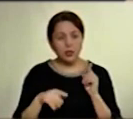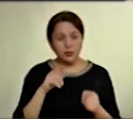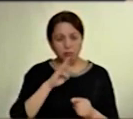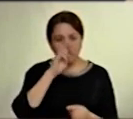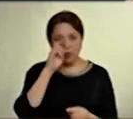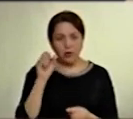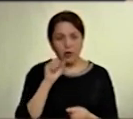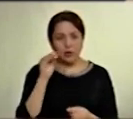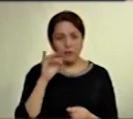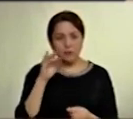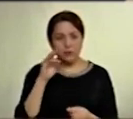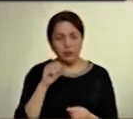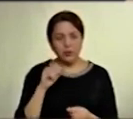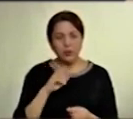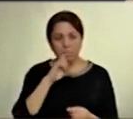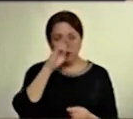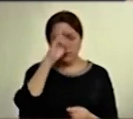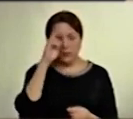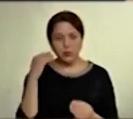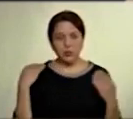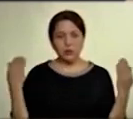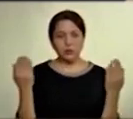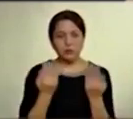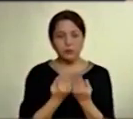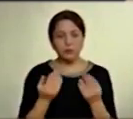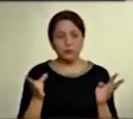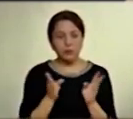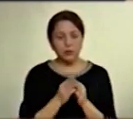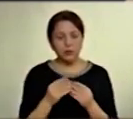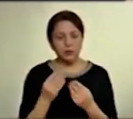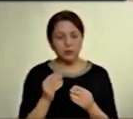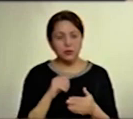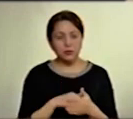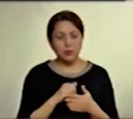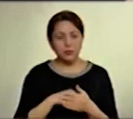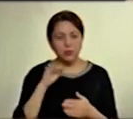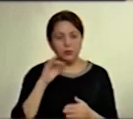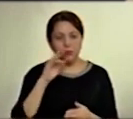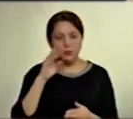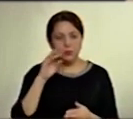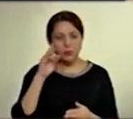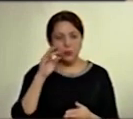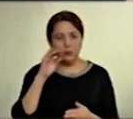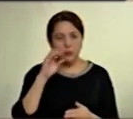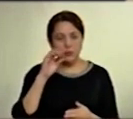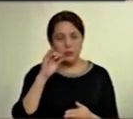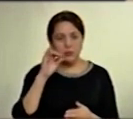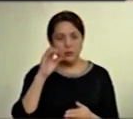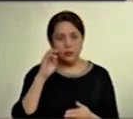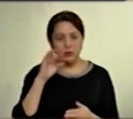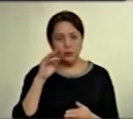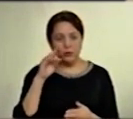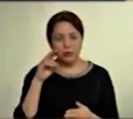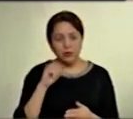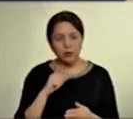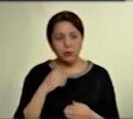Afina davlati atrofida birlashishi natijasida o'zaro Yunonistonda ikkita ittifoq o'rtasidagi kurashlar ham